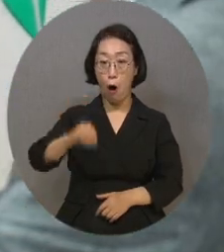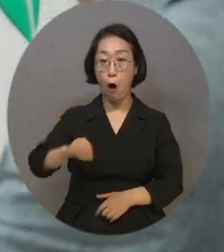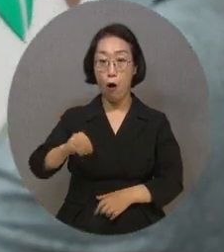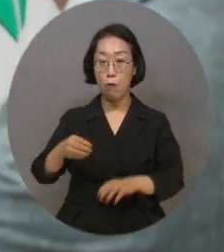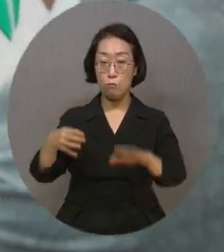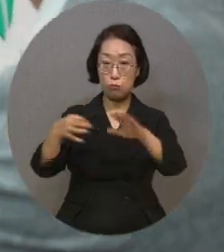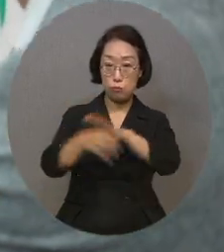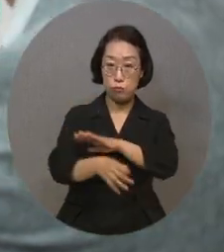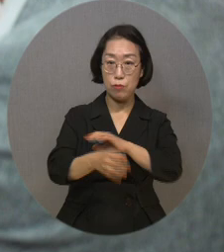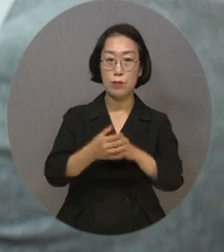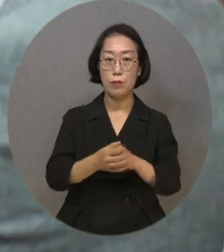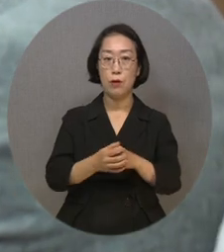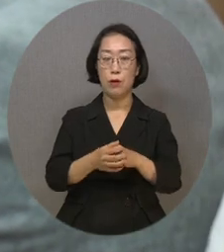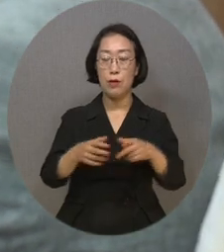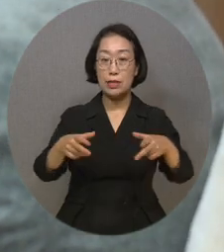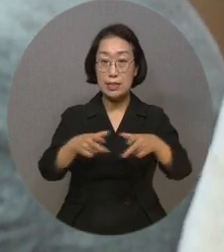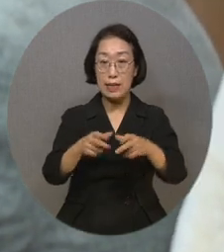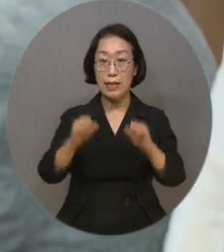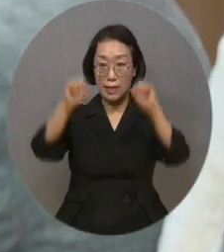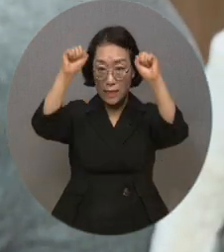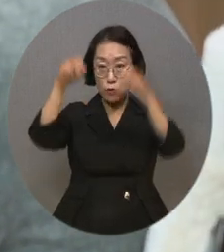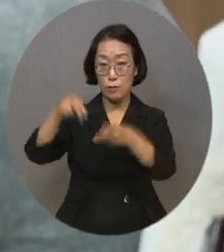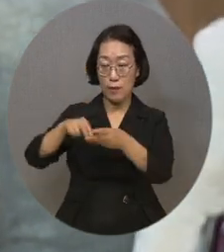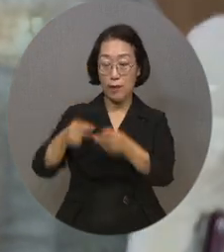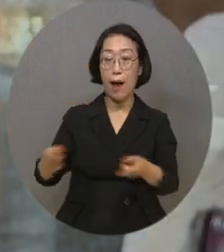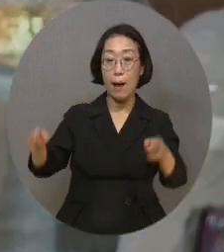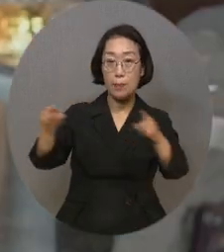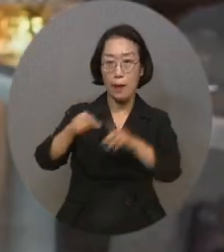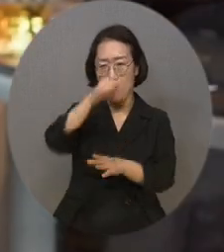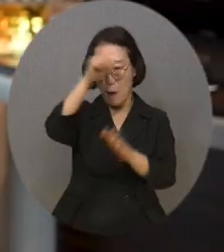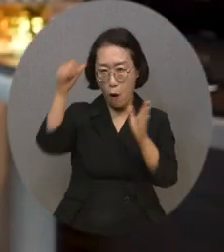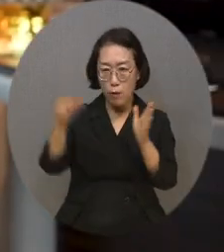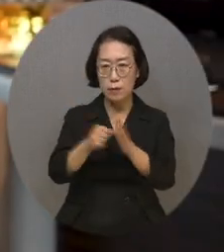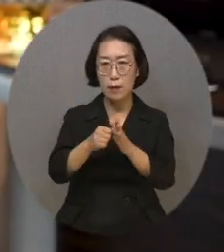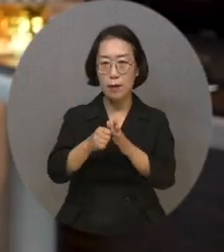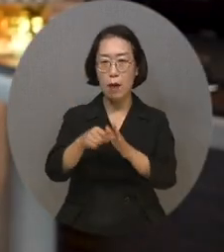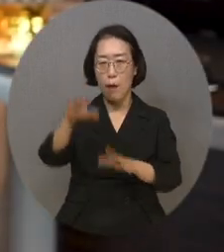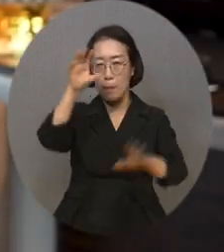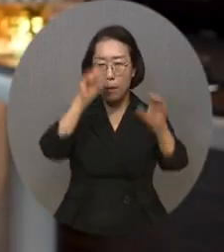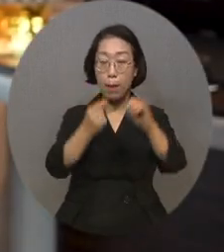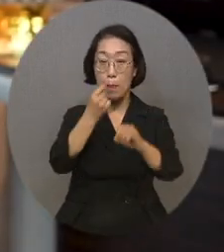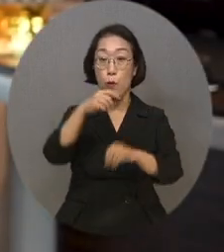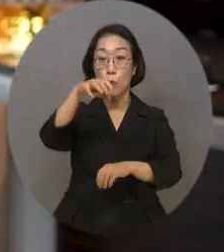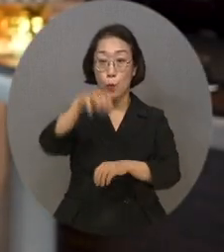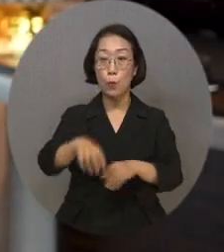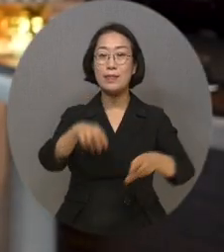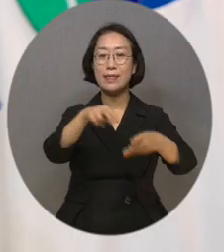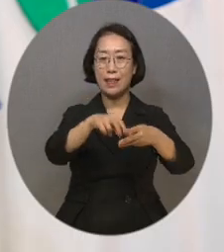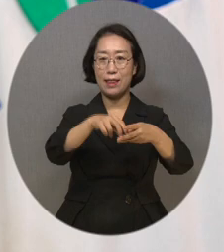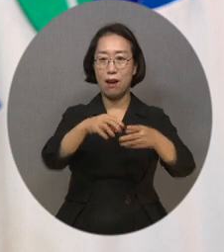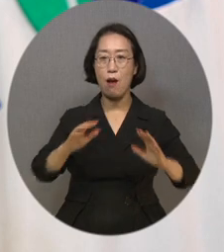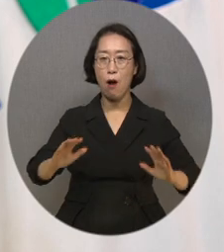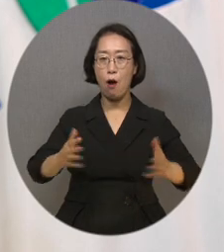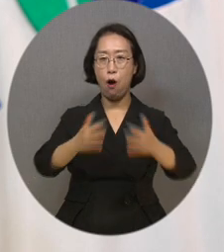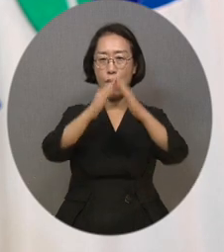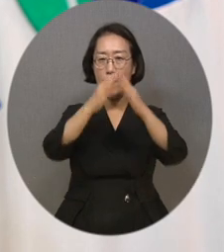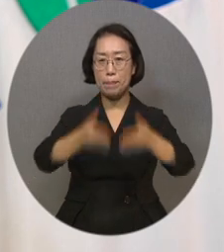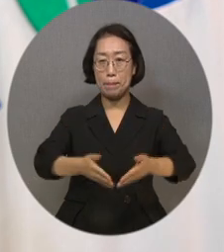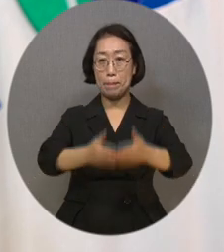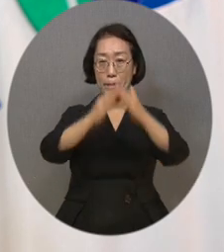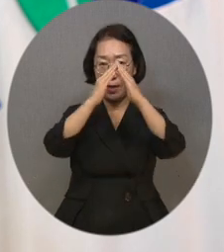장애인 체육센터와 함께 장애인들의 그 평생학습센터를 이제 그곳에 이제 건립할 계획이